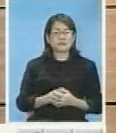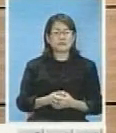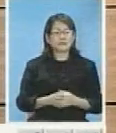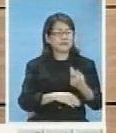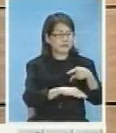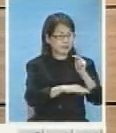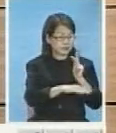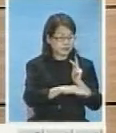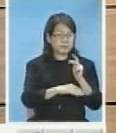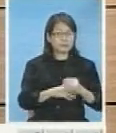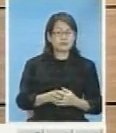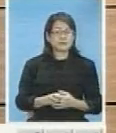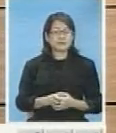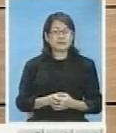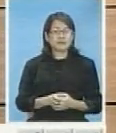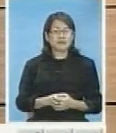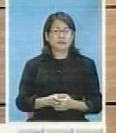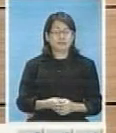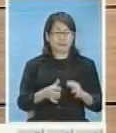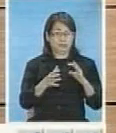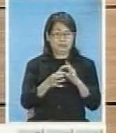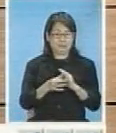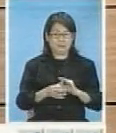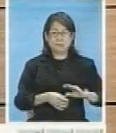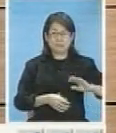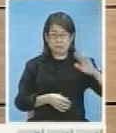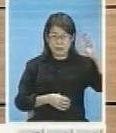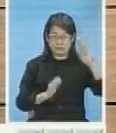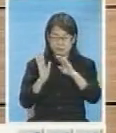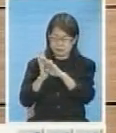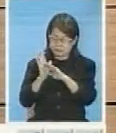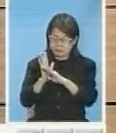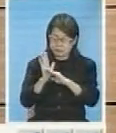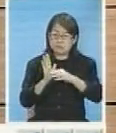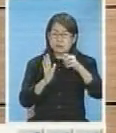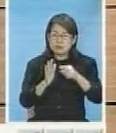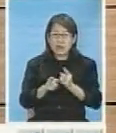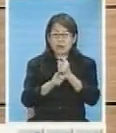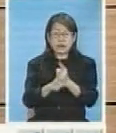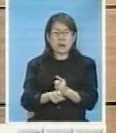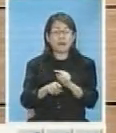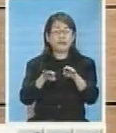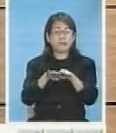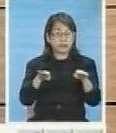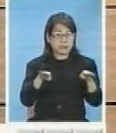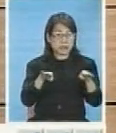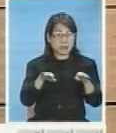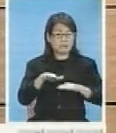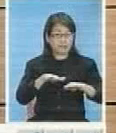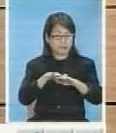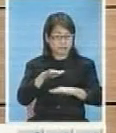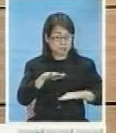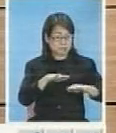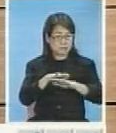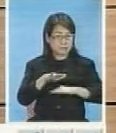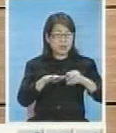ท่านประธานครับนี่คือธรรมาภิบาลขั้นพื้นฐานที่จะหลีกเลี่ยงไม่ได้โดยเฉพาะอย่างยิ่งถ้าเป็นธนาคาร